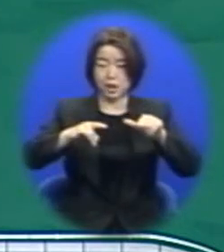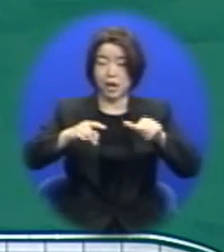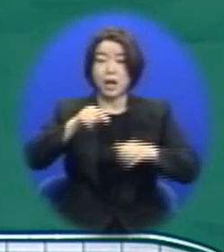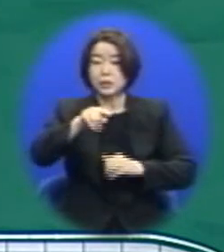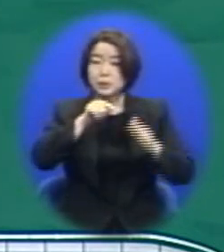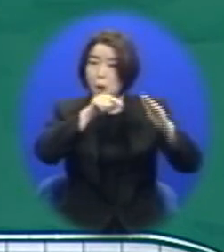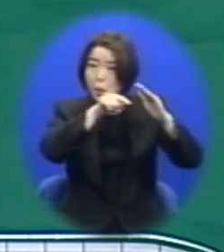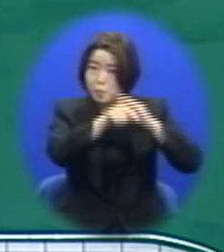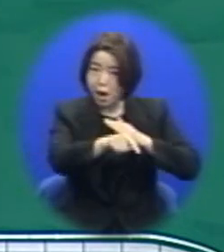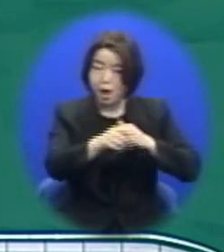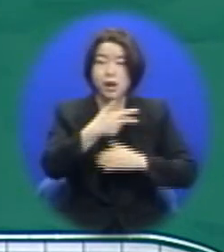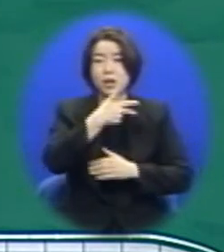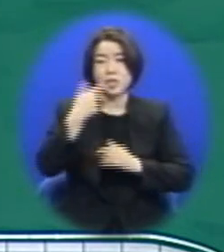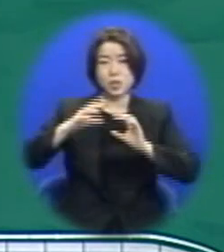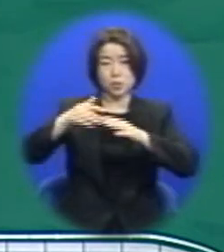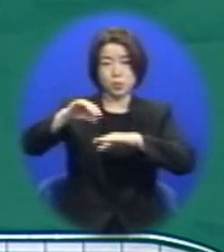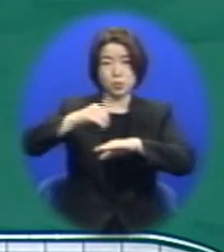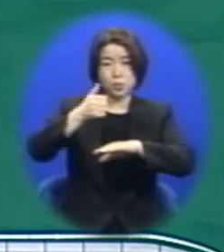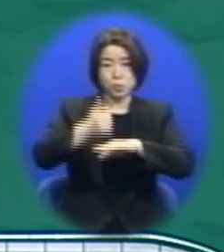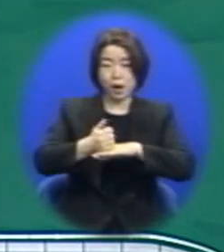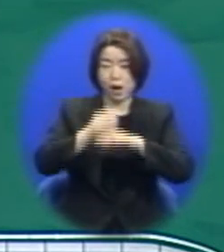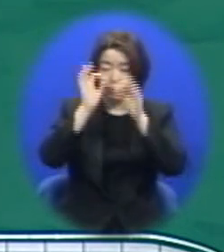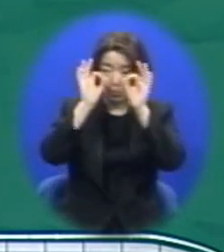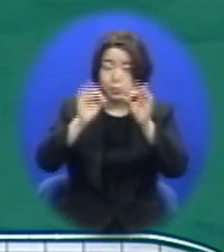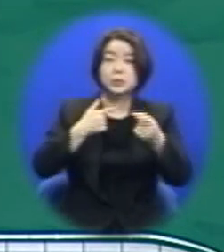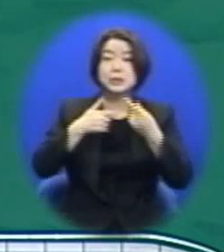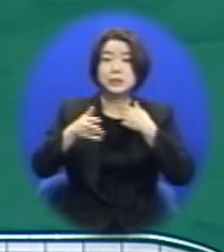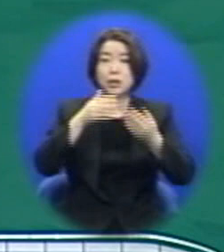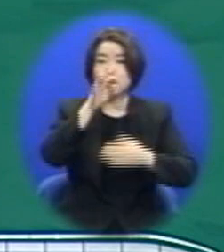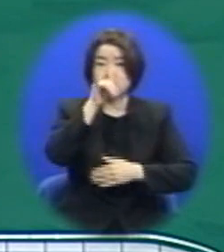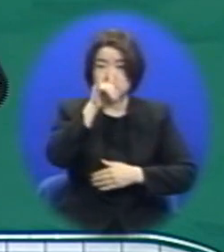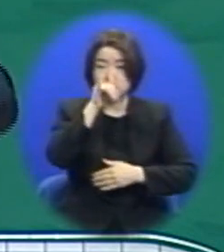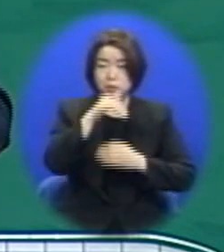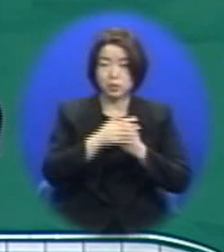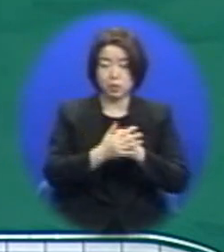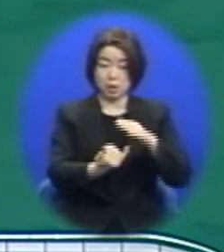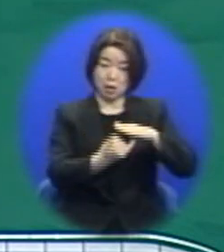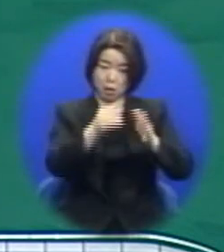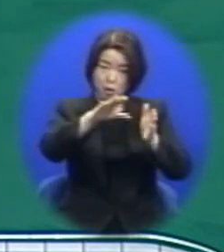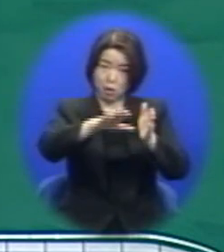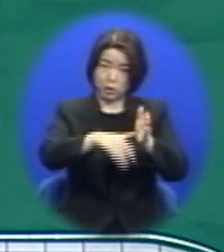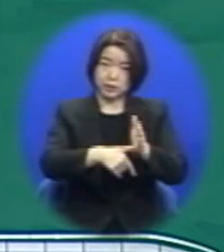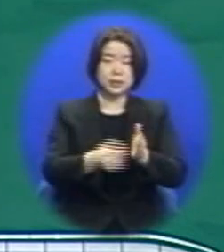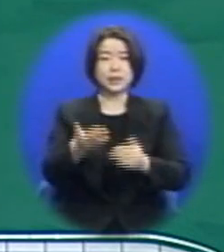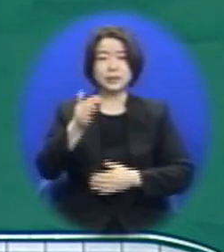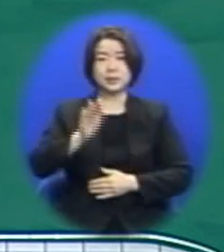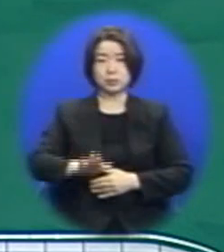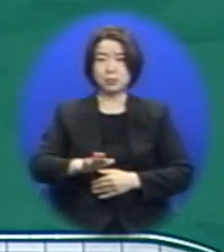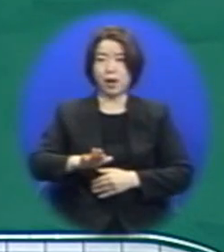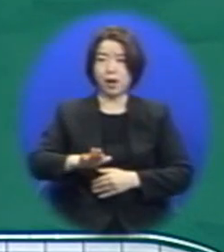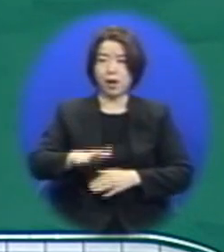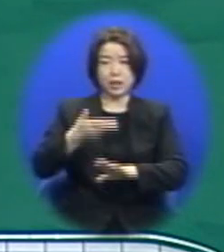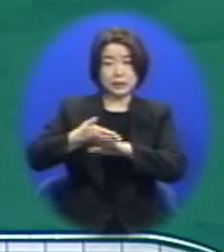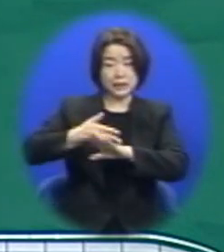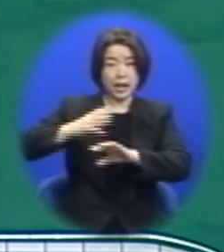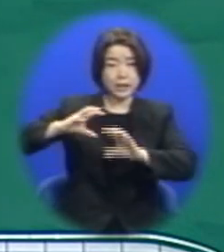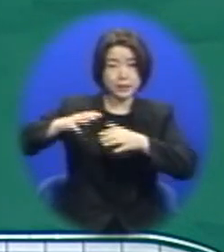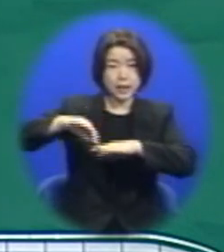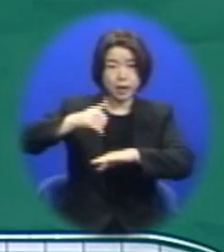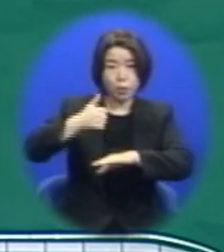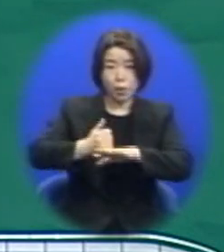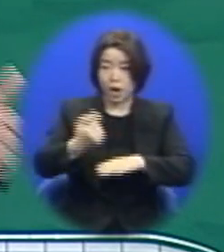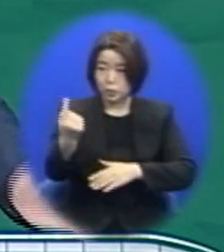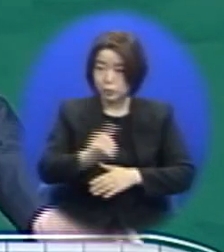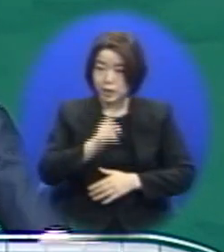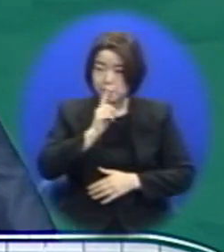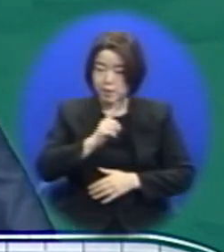영국 국왕을 보는 그런 경험을 했습니다. 아주 어린 나이였지만 국왕이 오신다는 말에